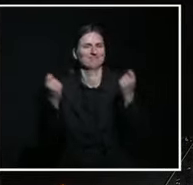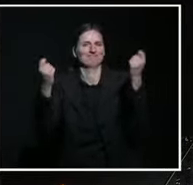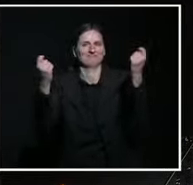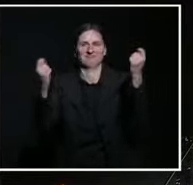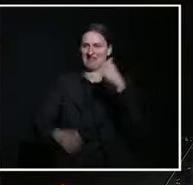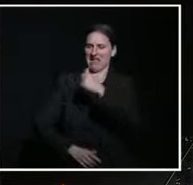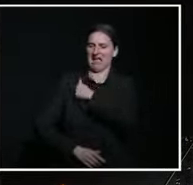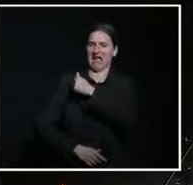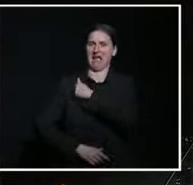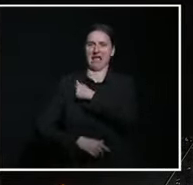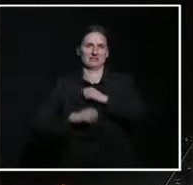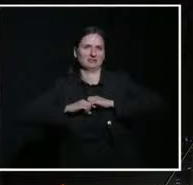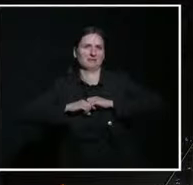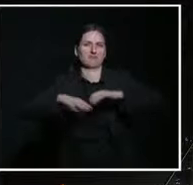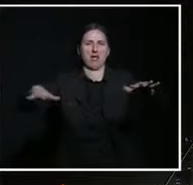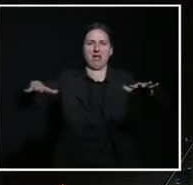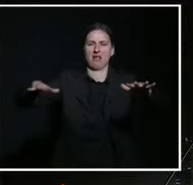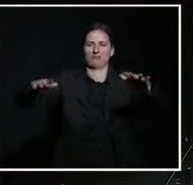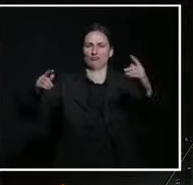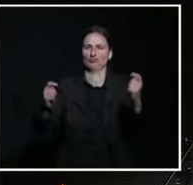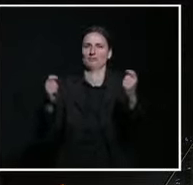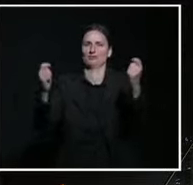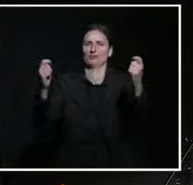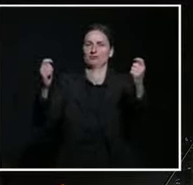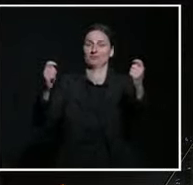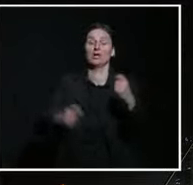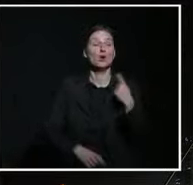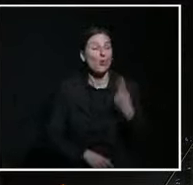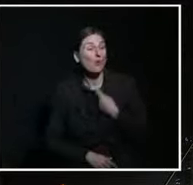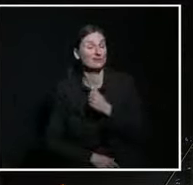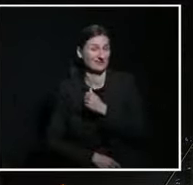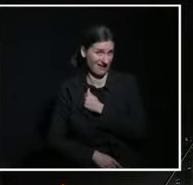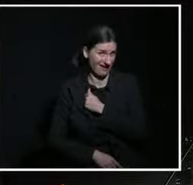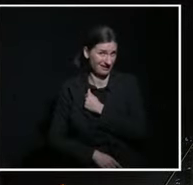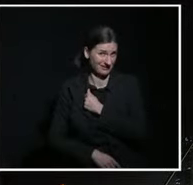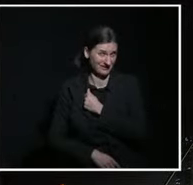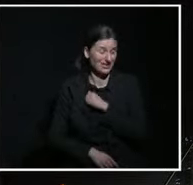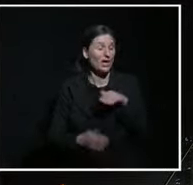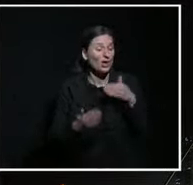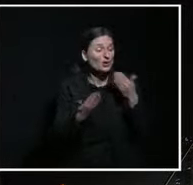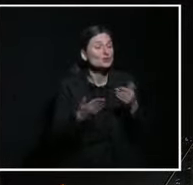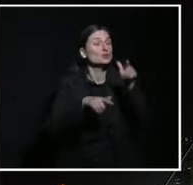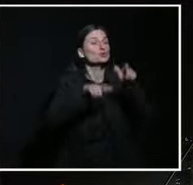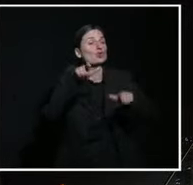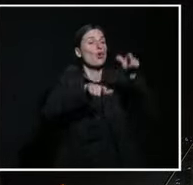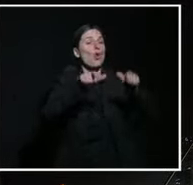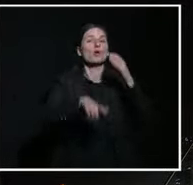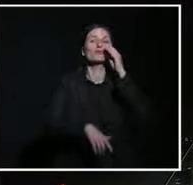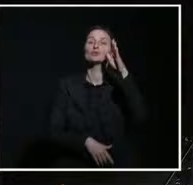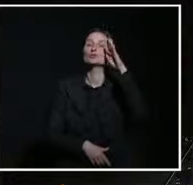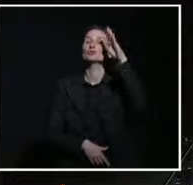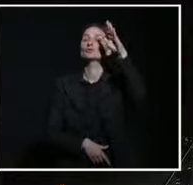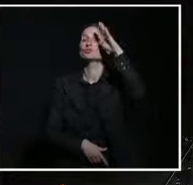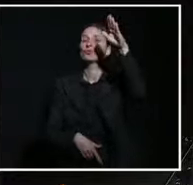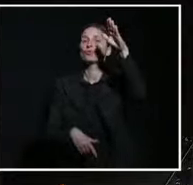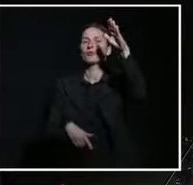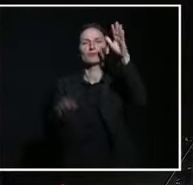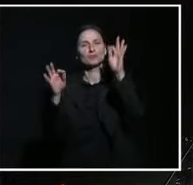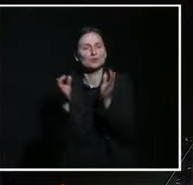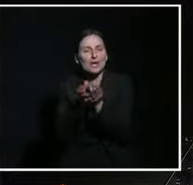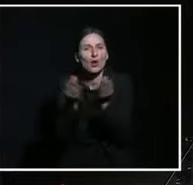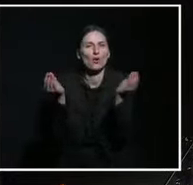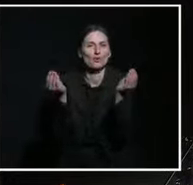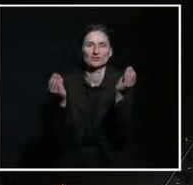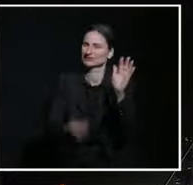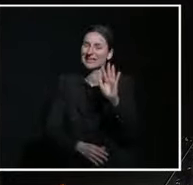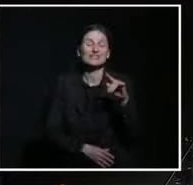um sich greift, unsere Angst. Sie wollen keine zukunftsfähigen Lösungen, sondern